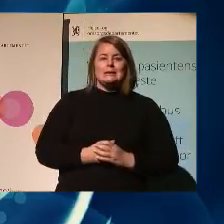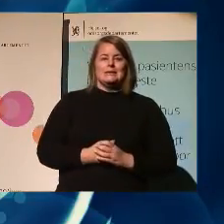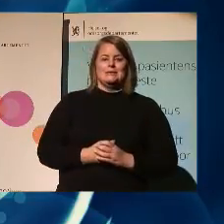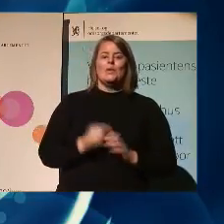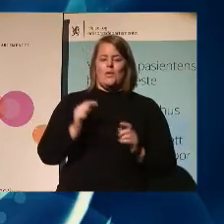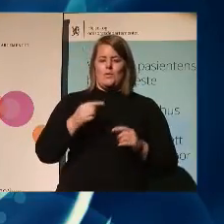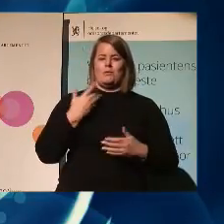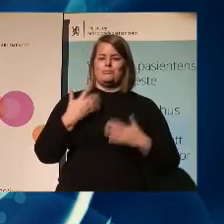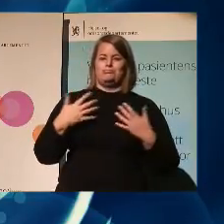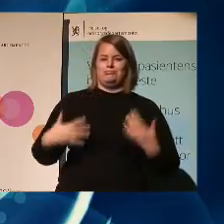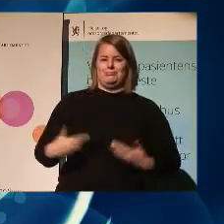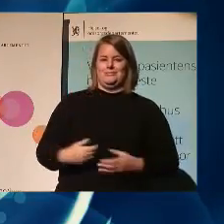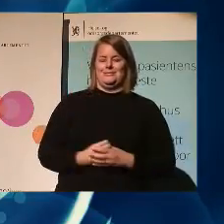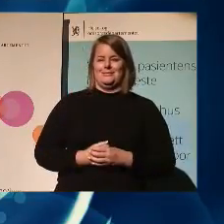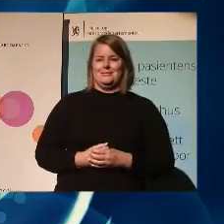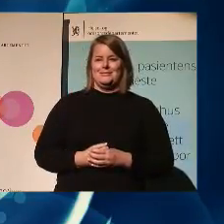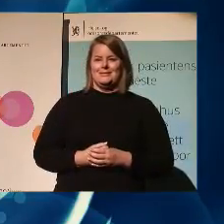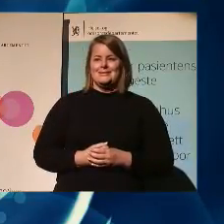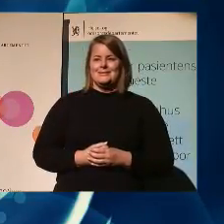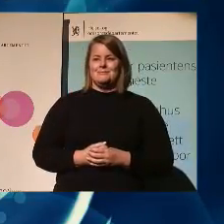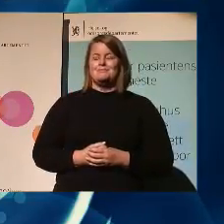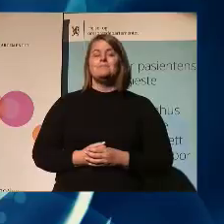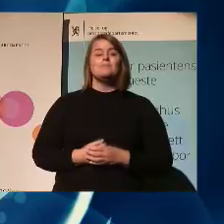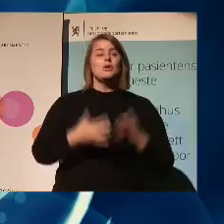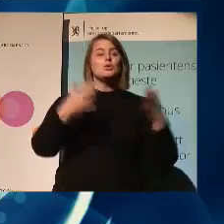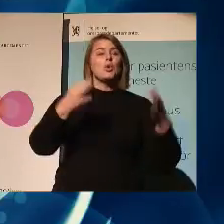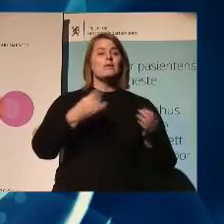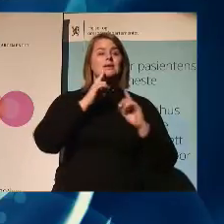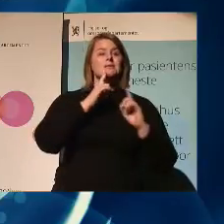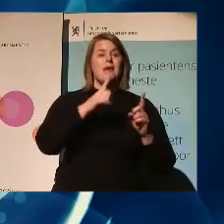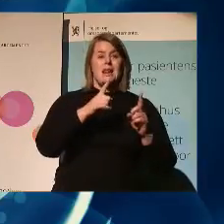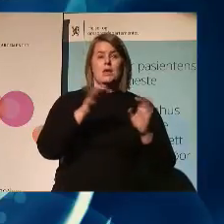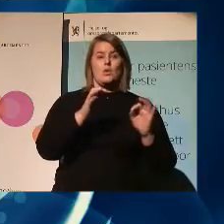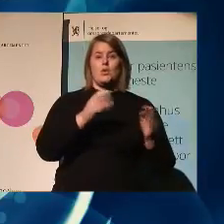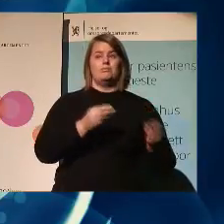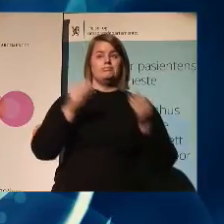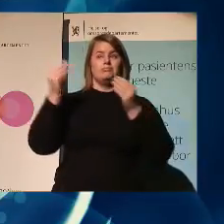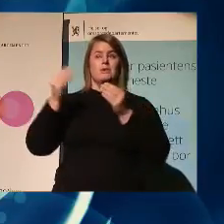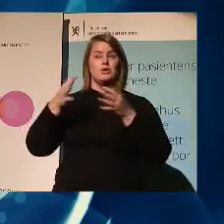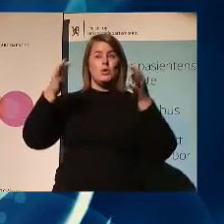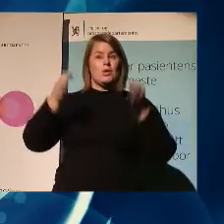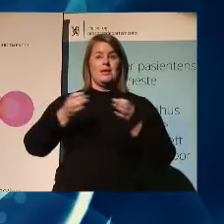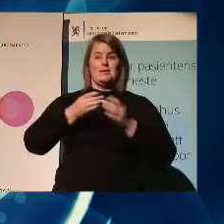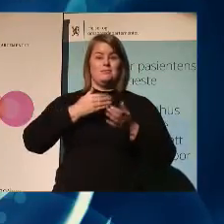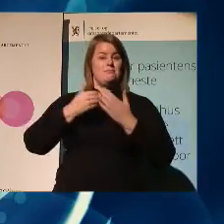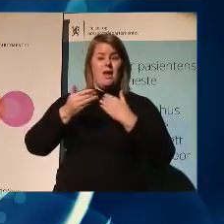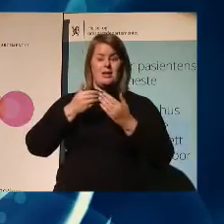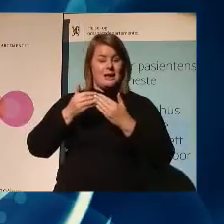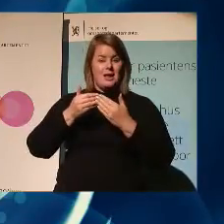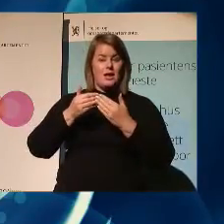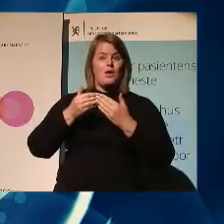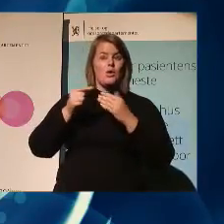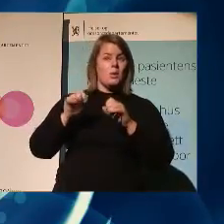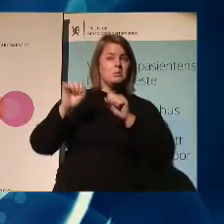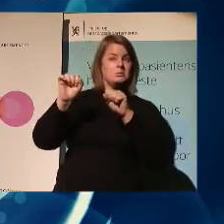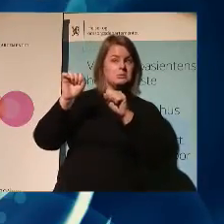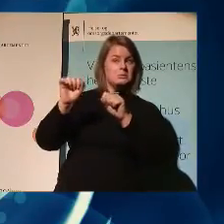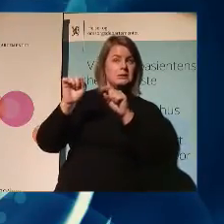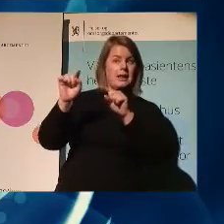nå. Det den stortingsmeldingen som ikke er behandlet i Stortinget enda. Den ligger til stortingsbehandling nå, og det verdier